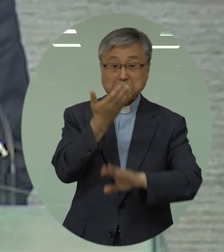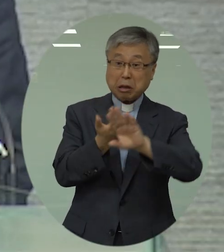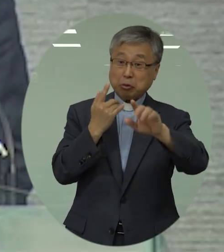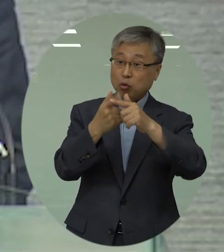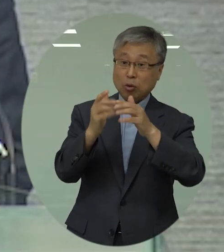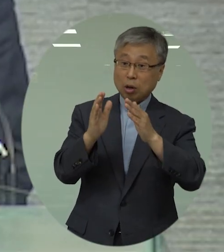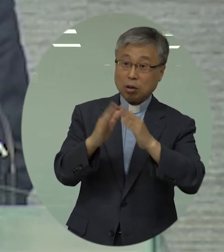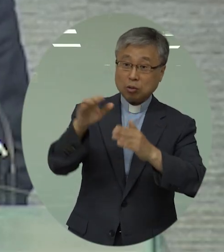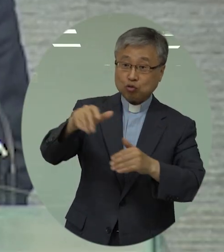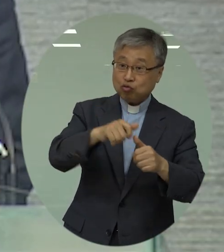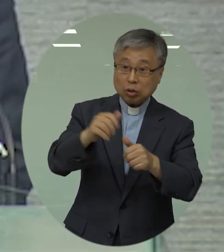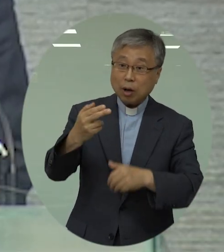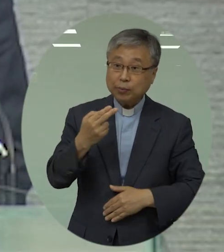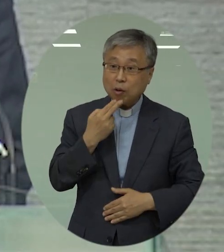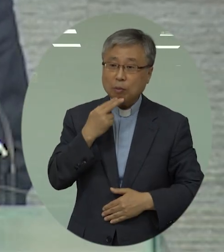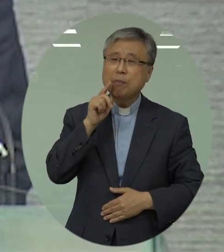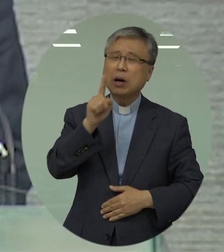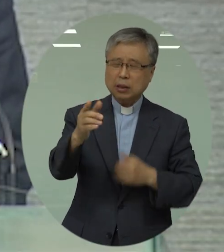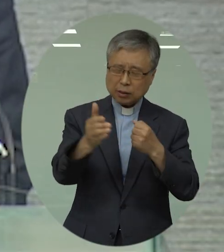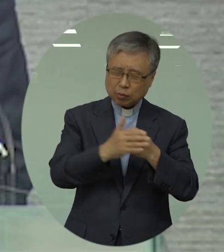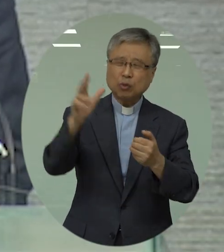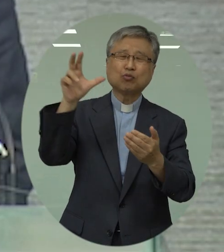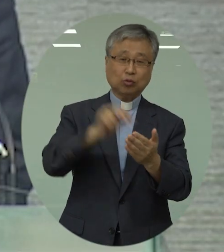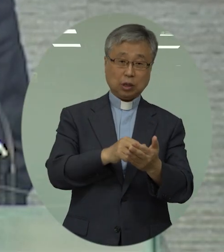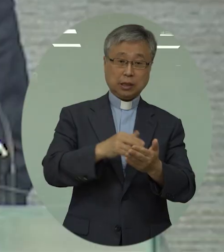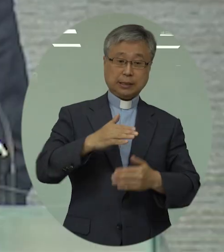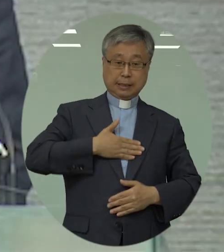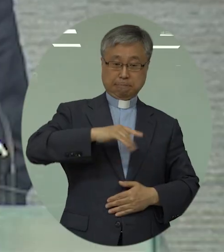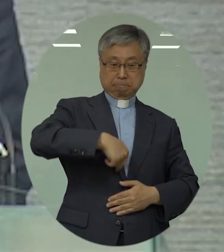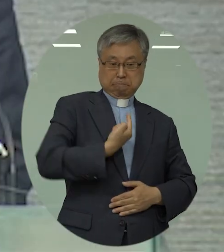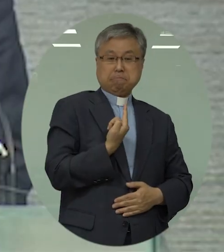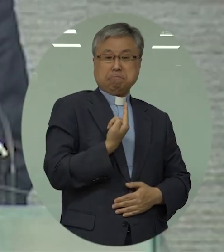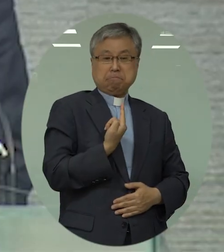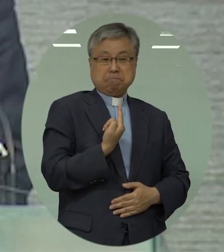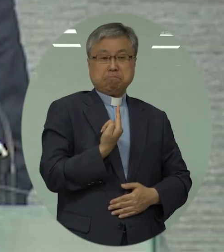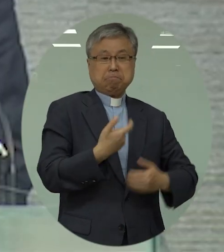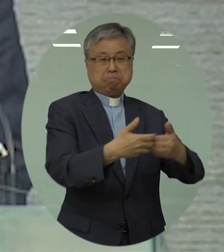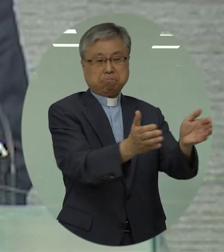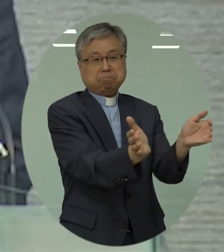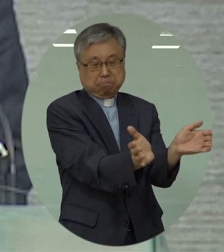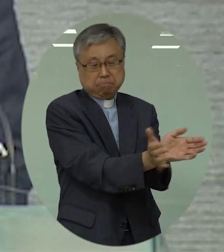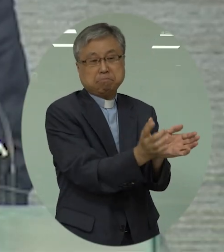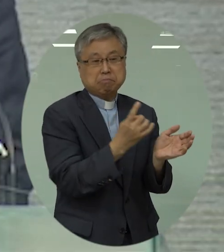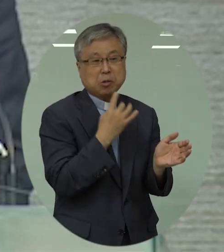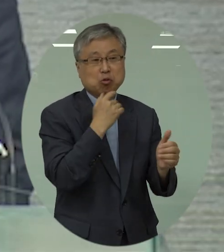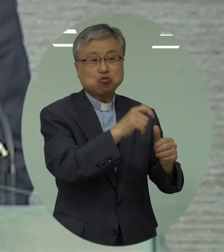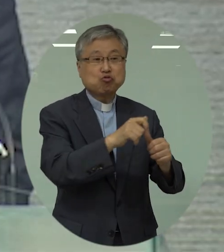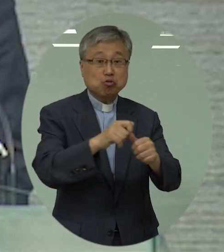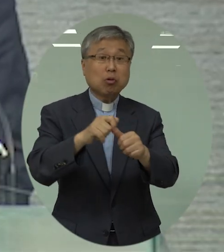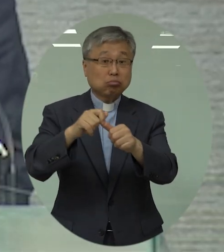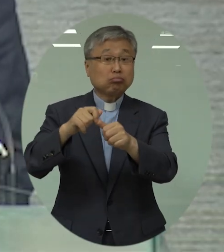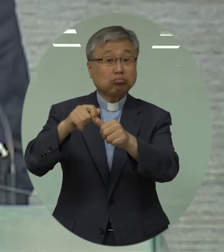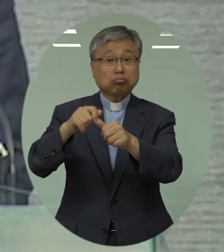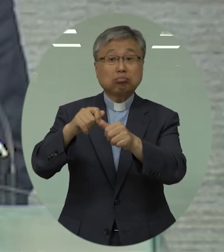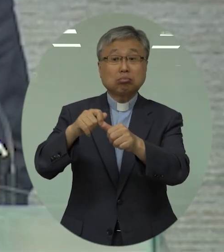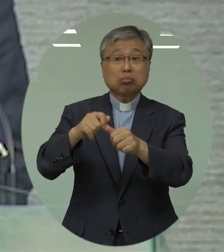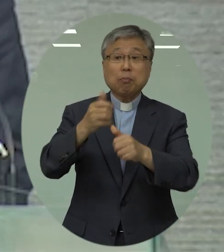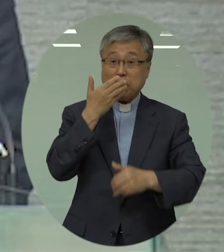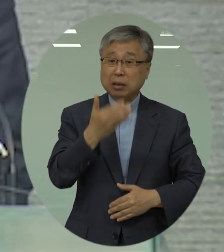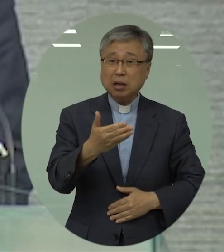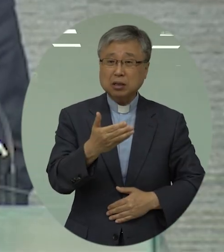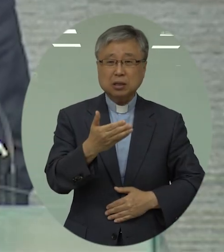구원이 없는 것이고 자기들만 구원을 전해줄 수 있는 것처럼 가르치는 것이 잘못이지 그 질문 자체가 잘못은